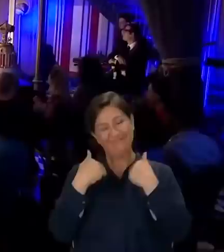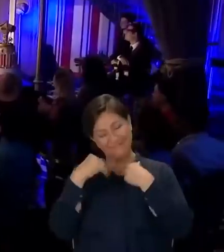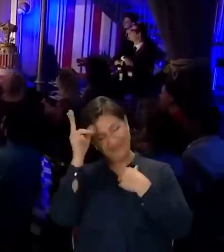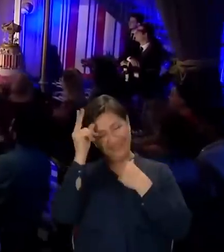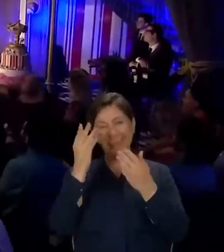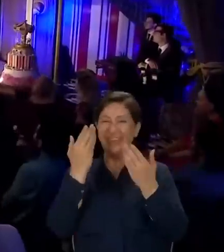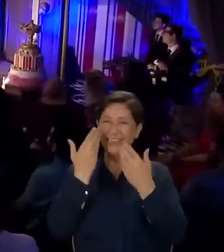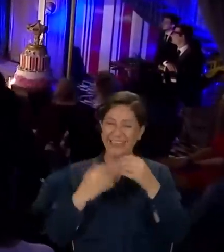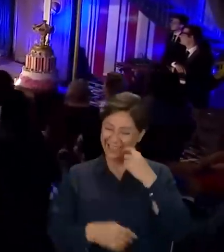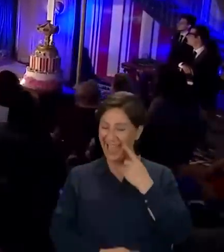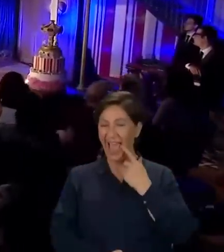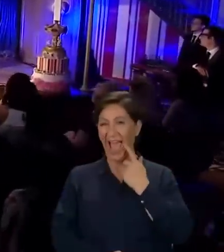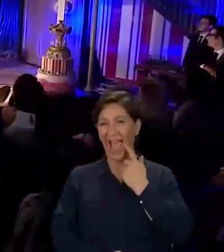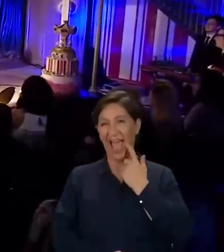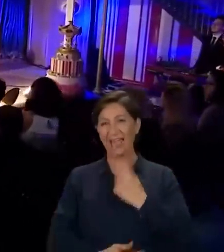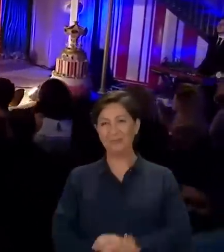Hoş.